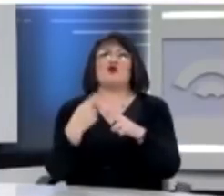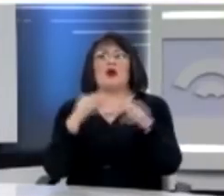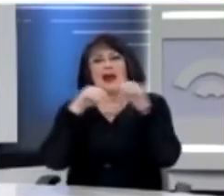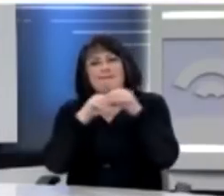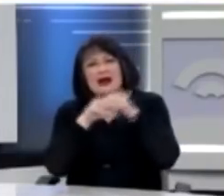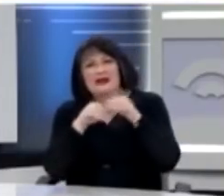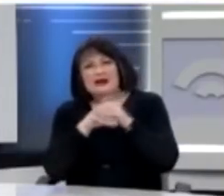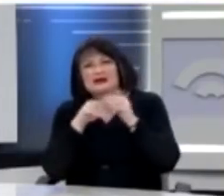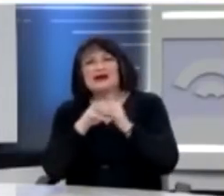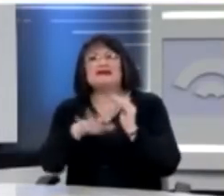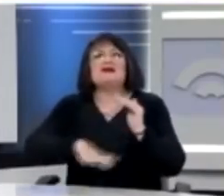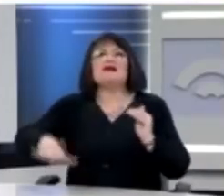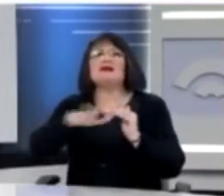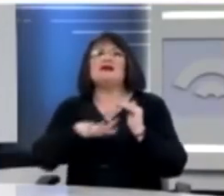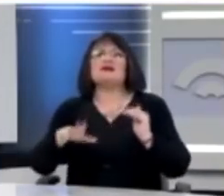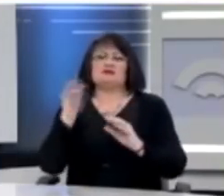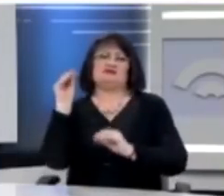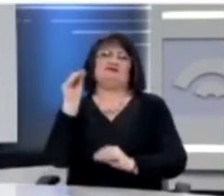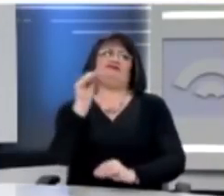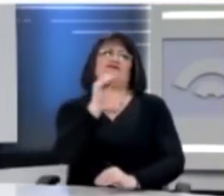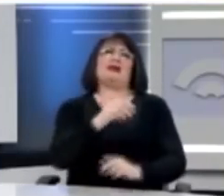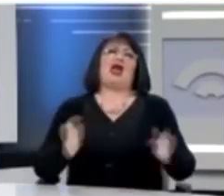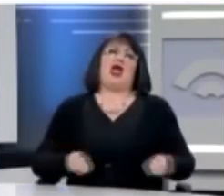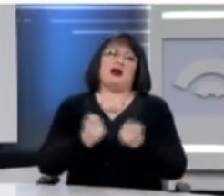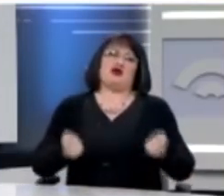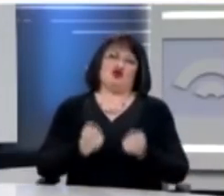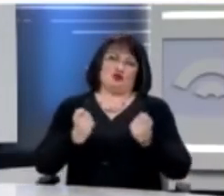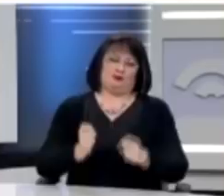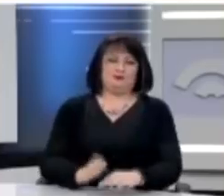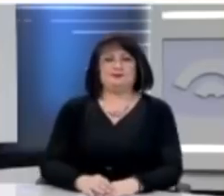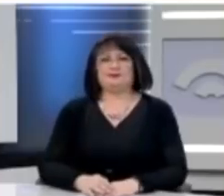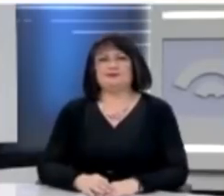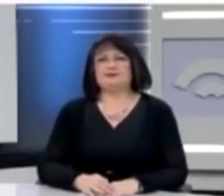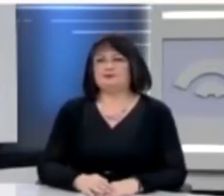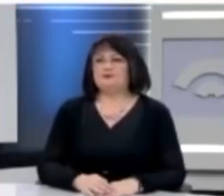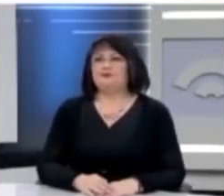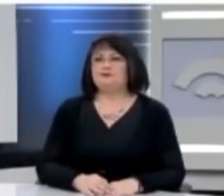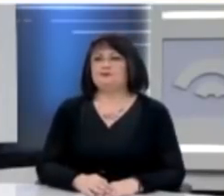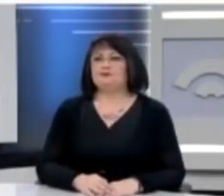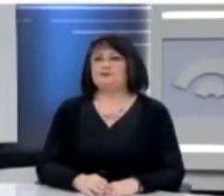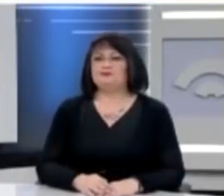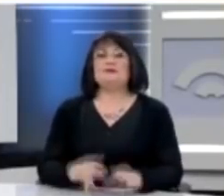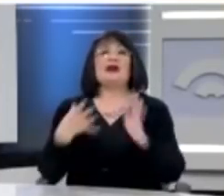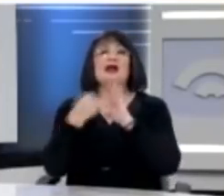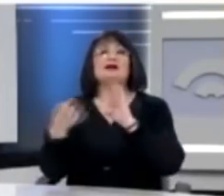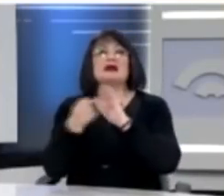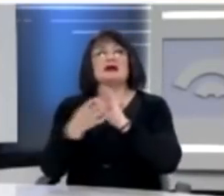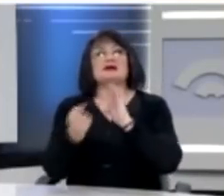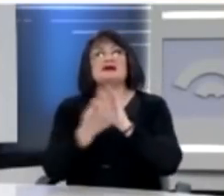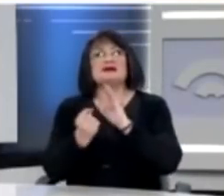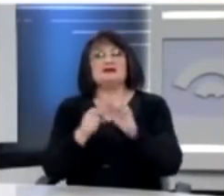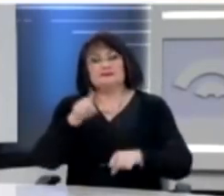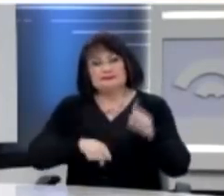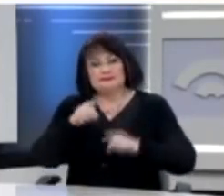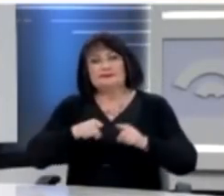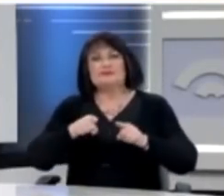επενδυτές και καθεστώς άγριας εκμετάλλευσης για τους εργαζόμενους, όπου θα εξαιρούνται και από τις ελάχιστες